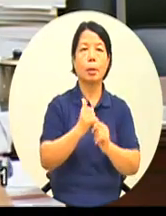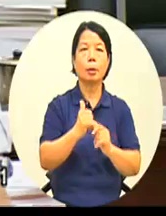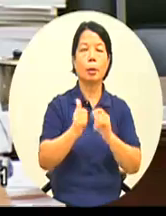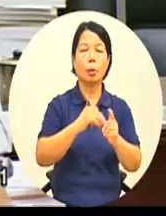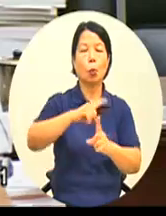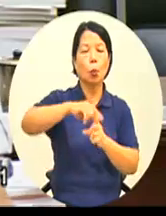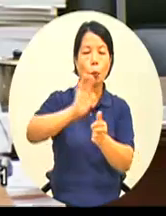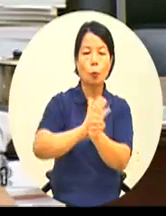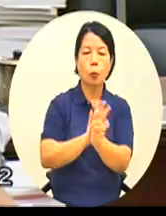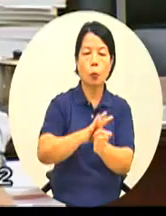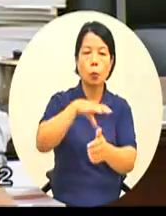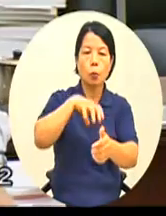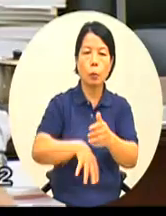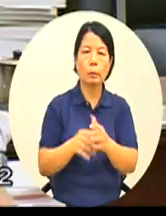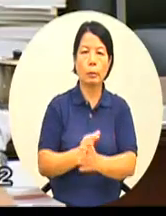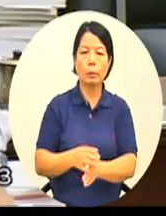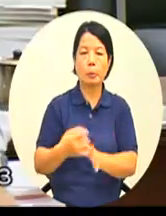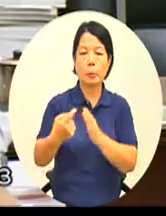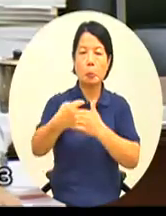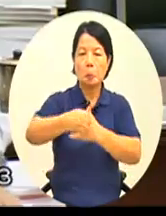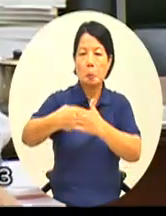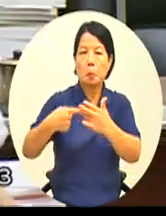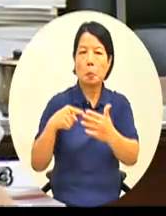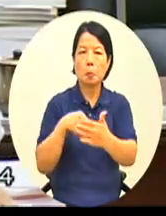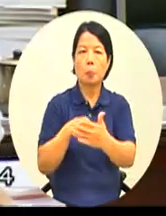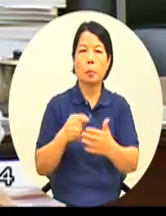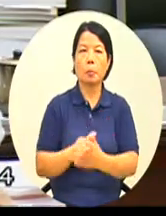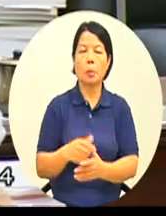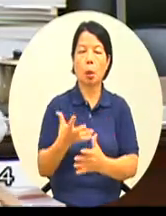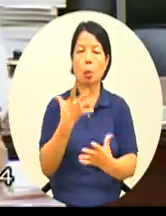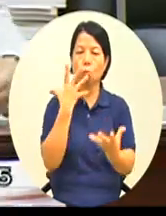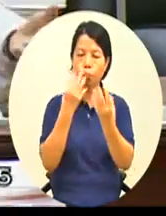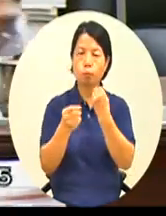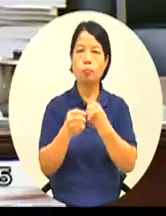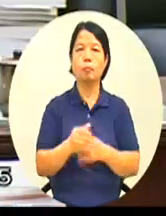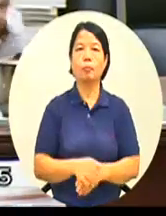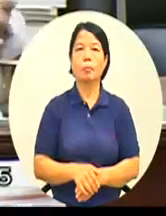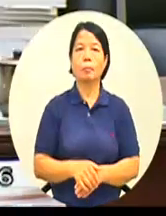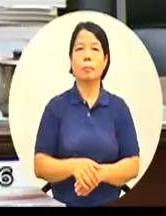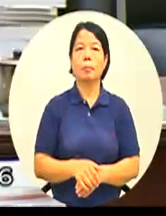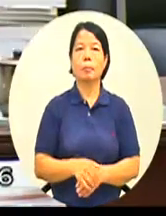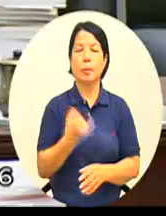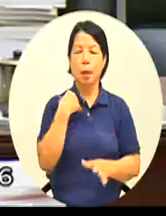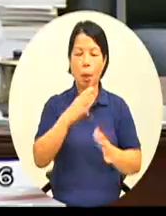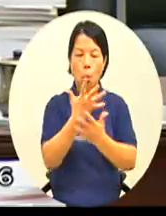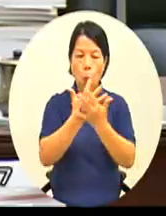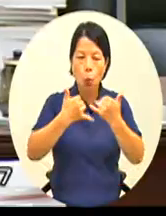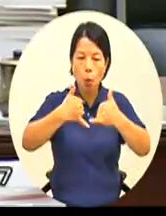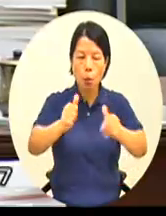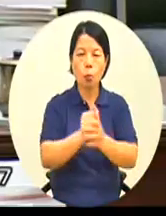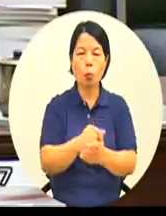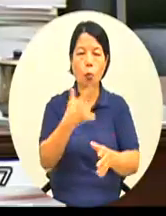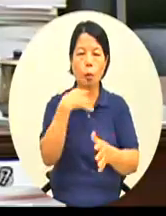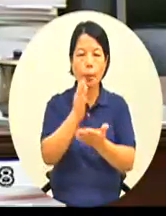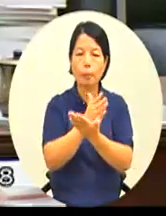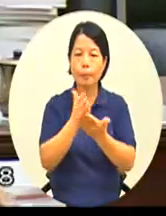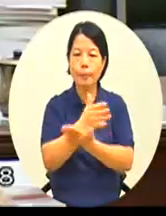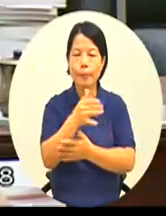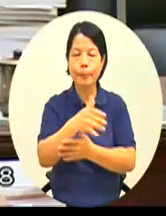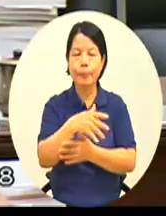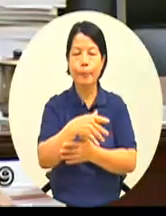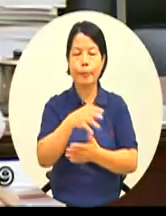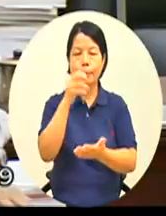务的真相不一定清楚，可能透过网络查啦、评价啦或是谁介